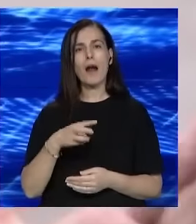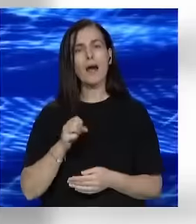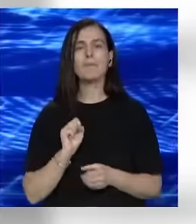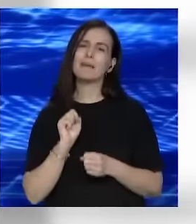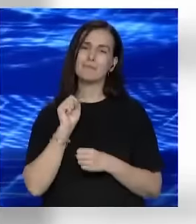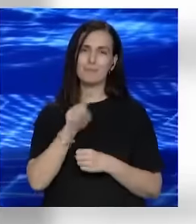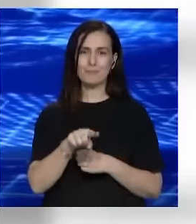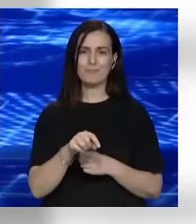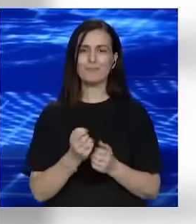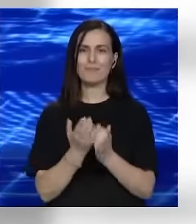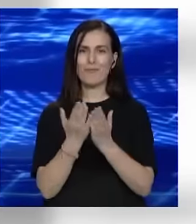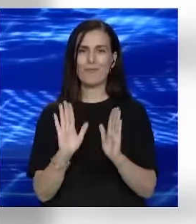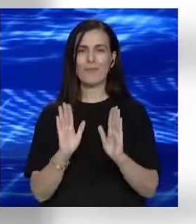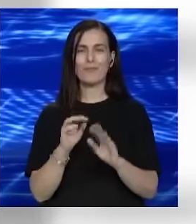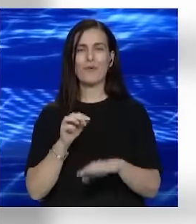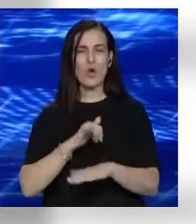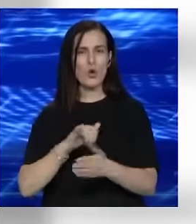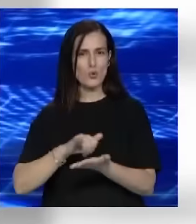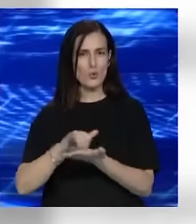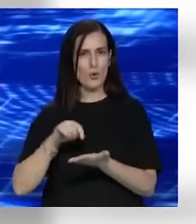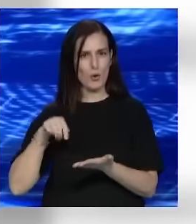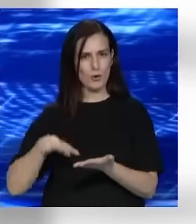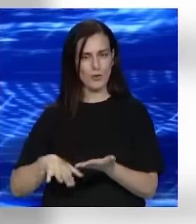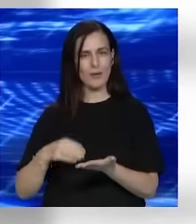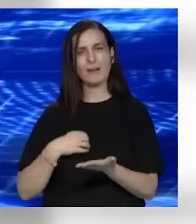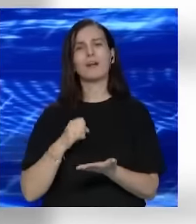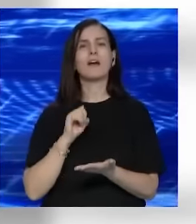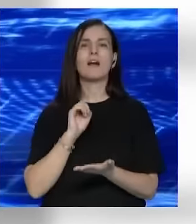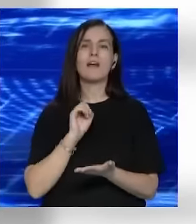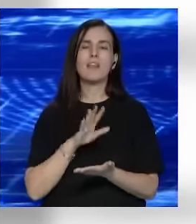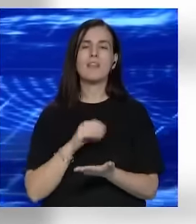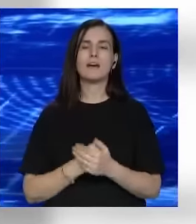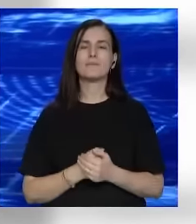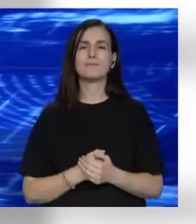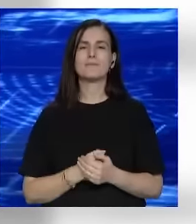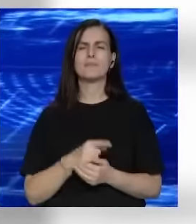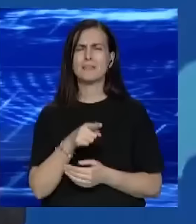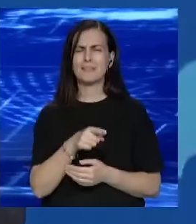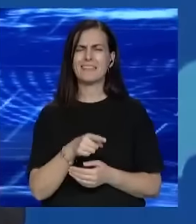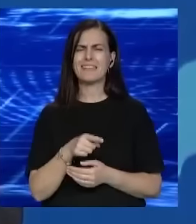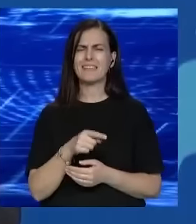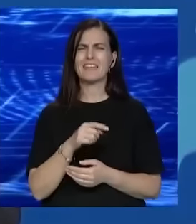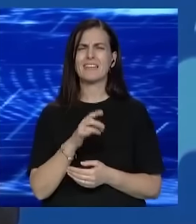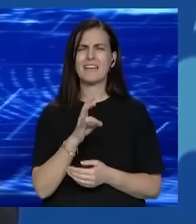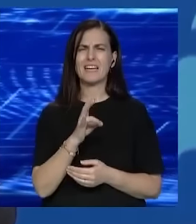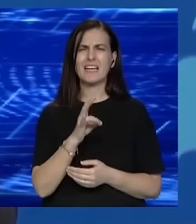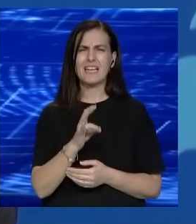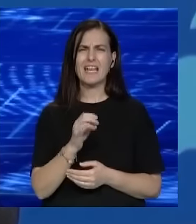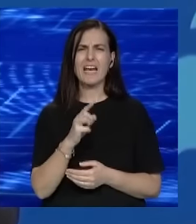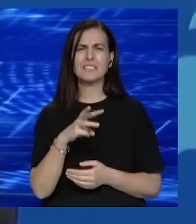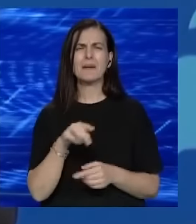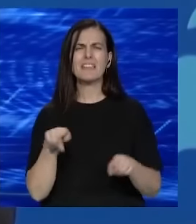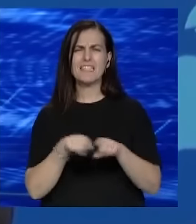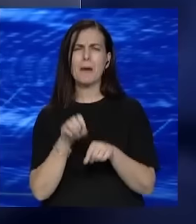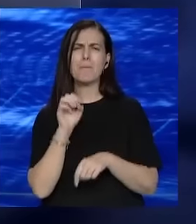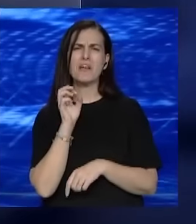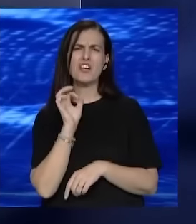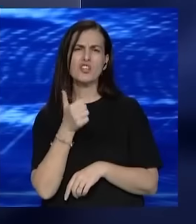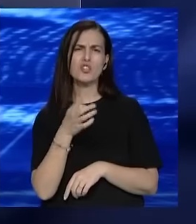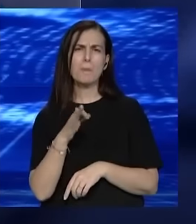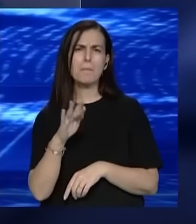në një tjetër replik nga New Yorku, duke i përmendur vetëm gërmën e parë të mbiemrit, e cilësoi Bardhi një shpifës të njëjtit lloji si